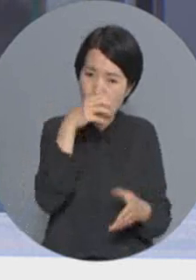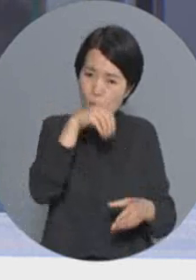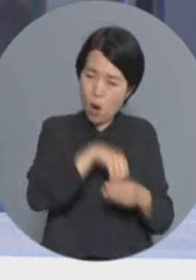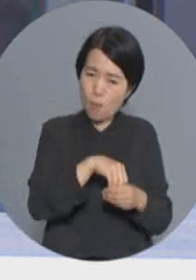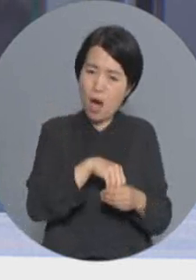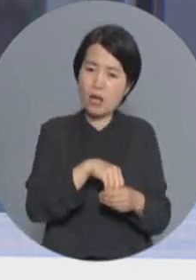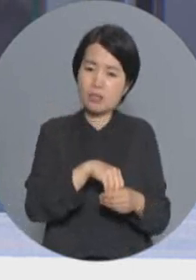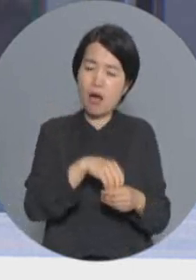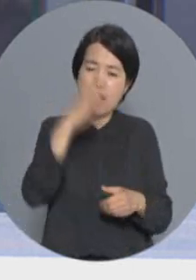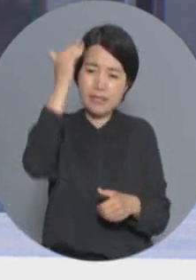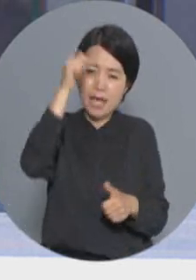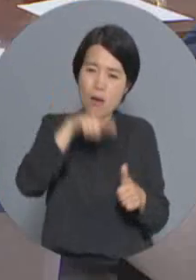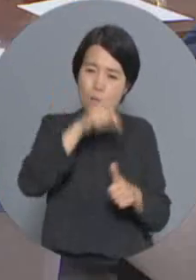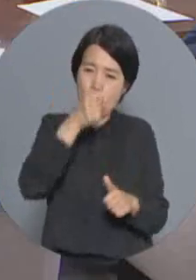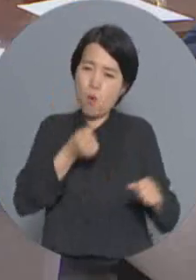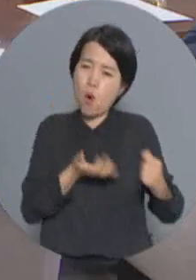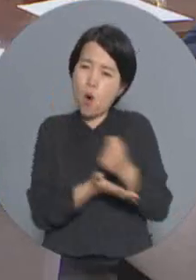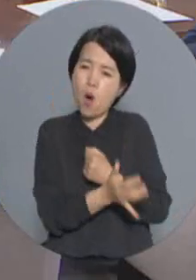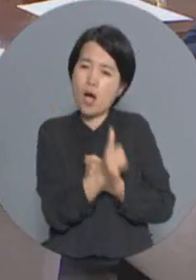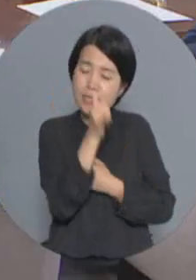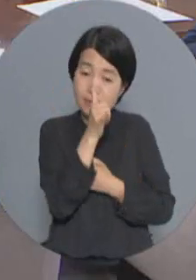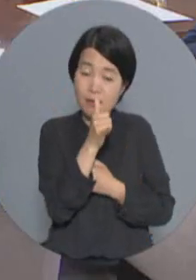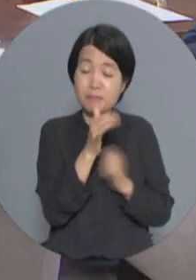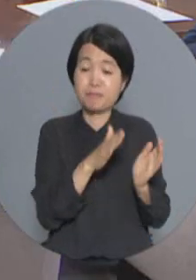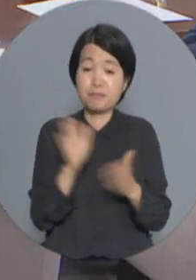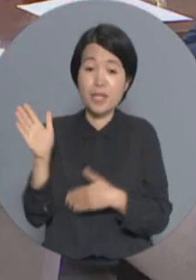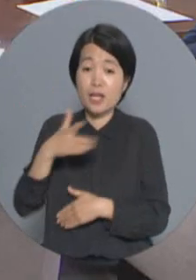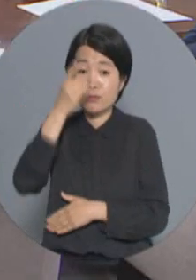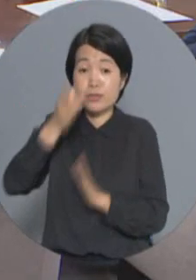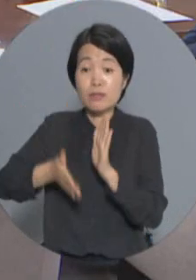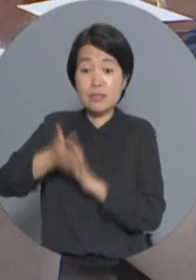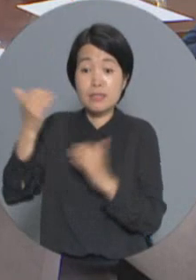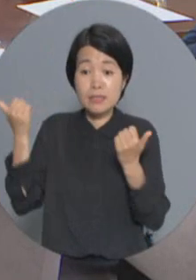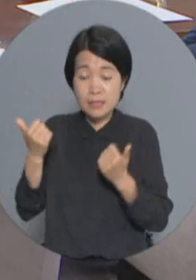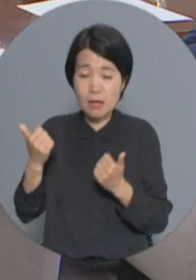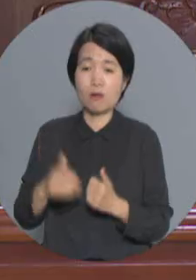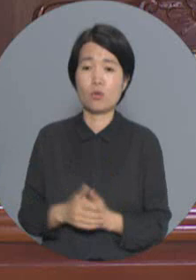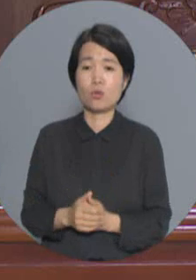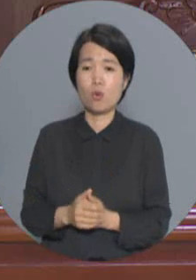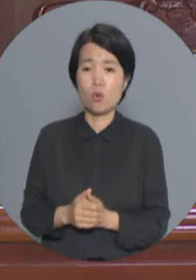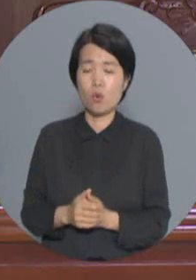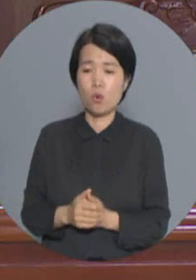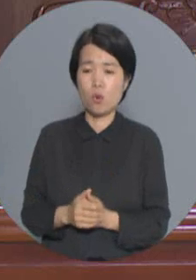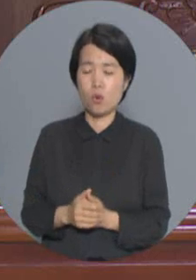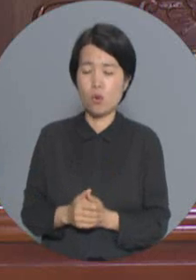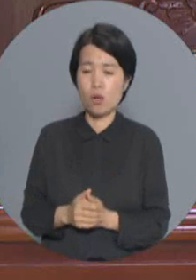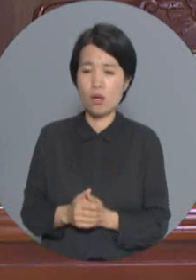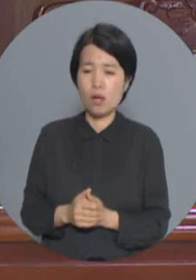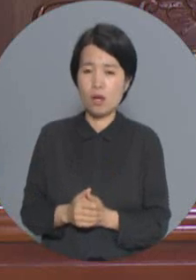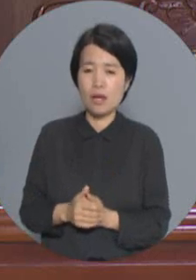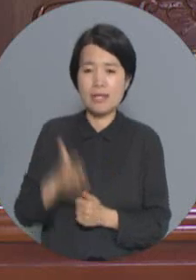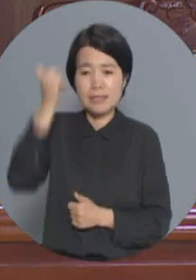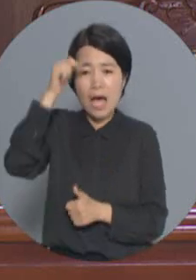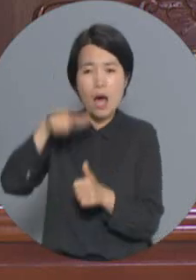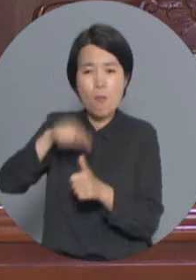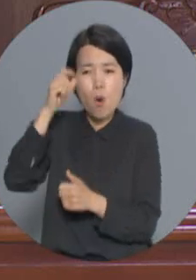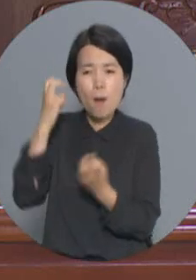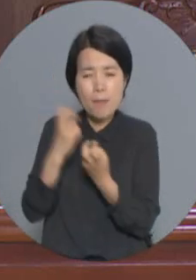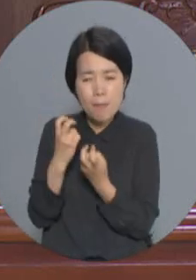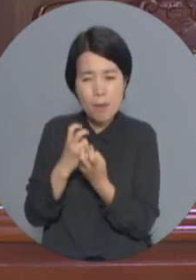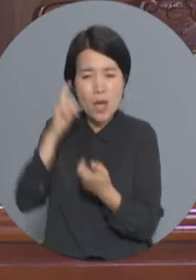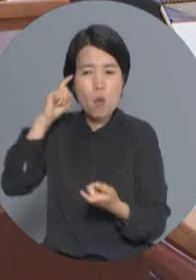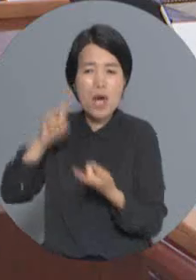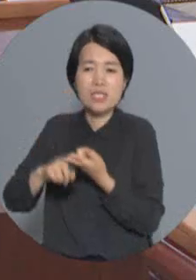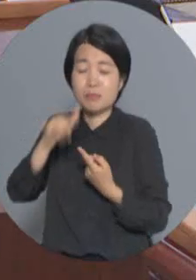히 합니다 순천시 의에서 당보 방식이 화두로 떠올랐습니다 김문수